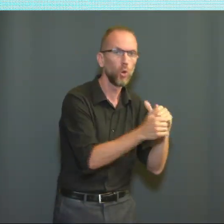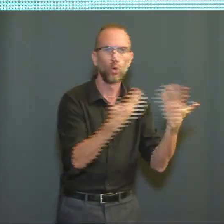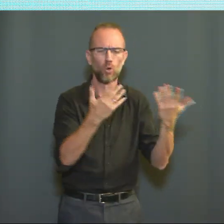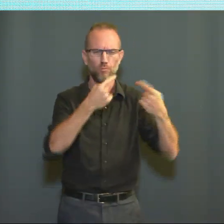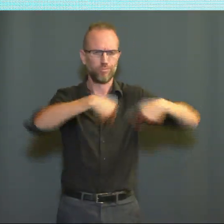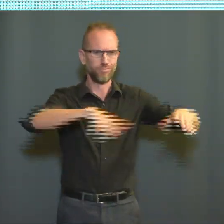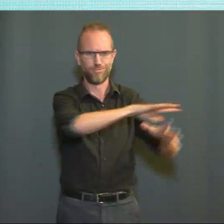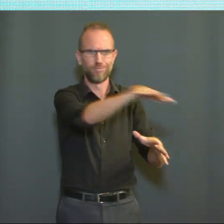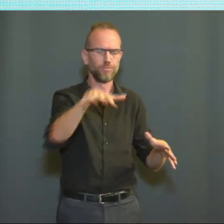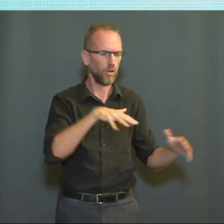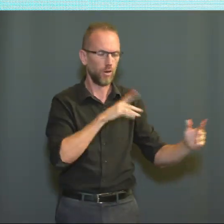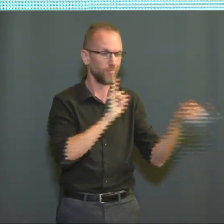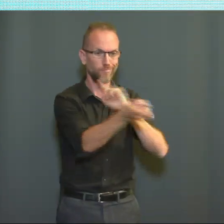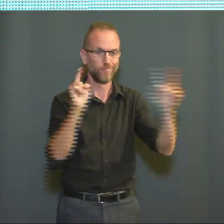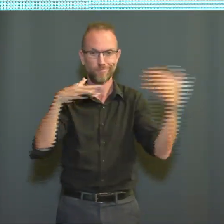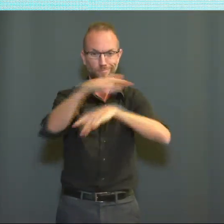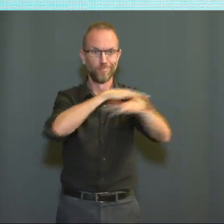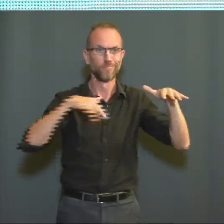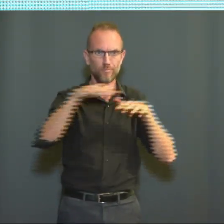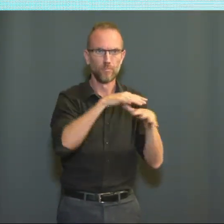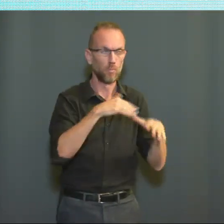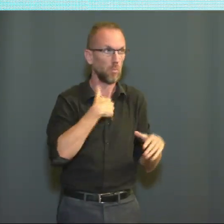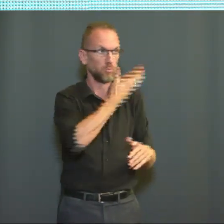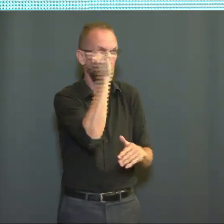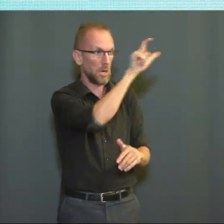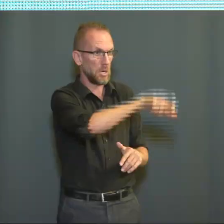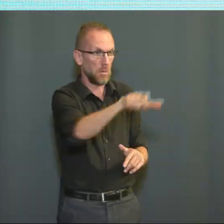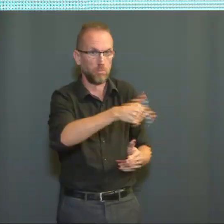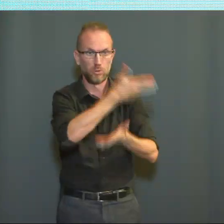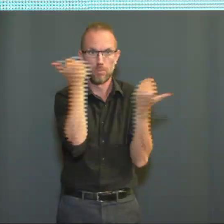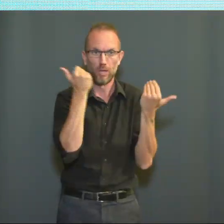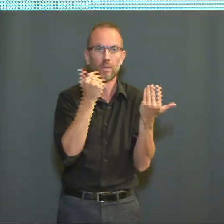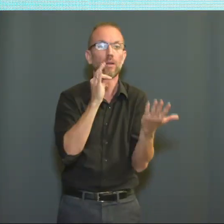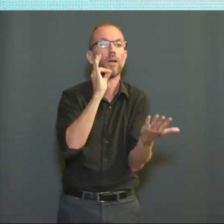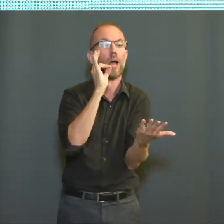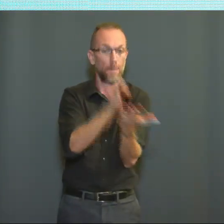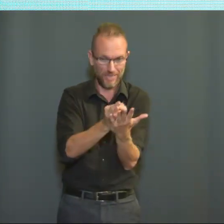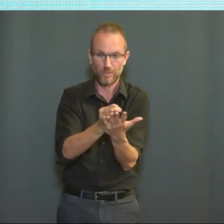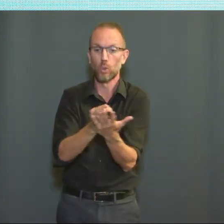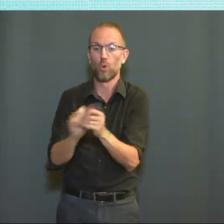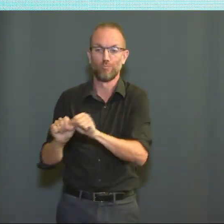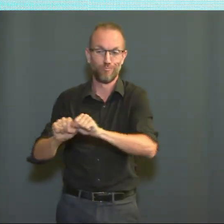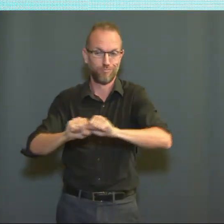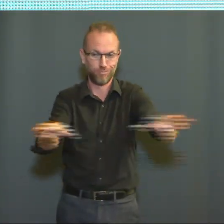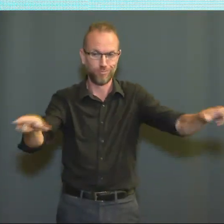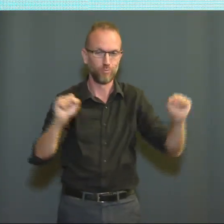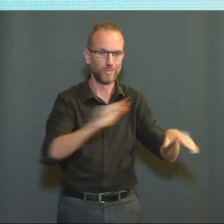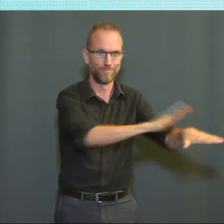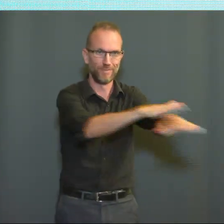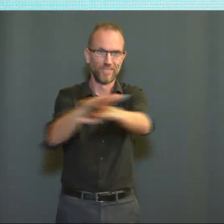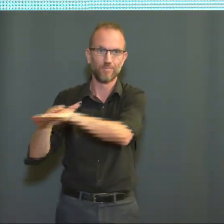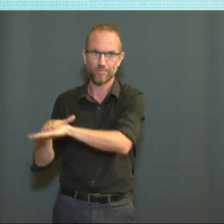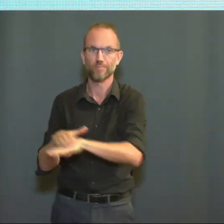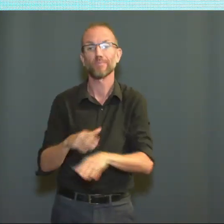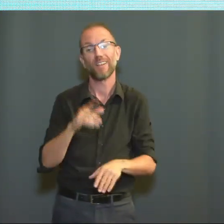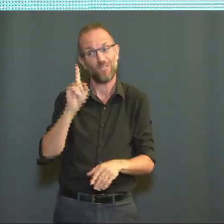pouvez également les protéger, à condition, bien sûr, qu'ils utilisent également l'application.